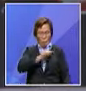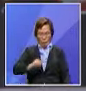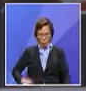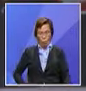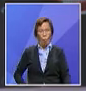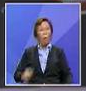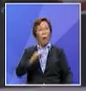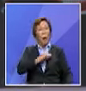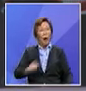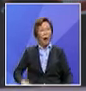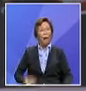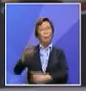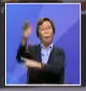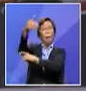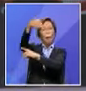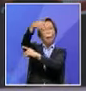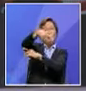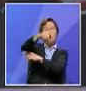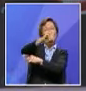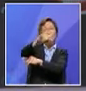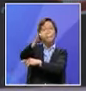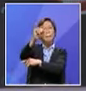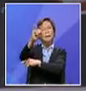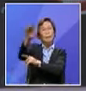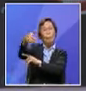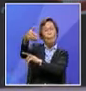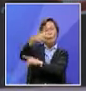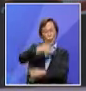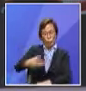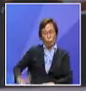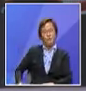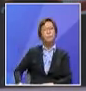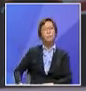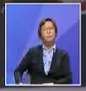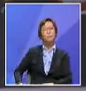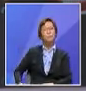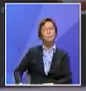bendera panji, ya, panji-panji diraja.